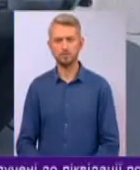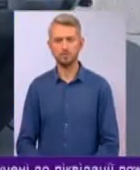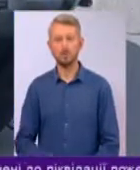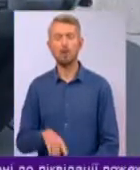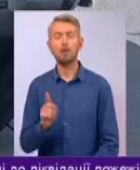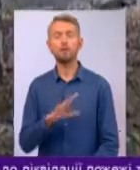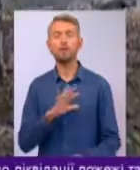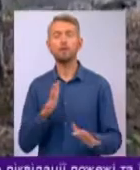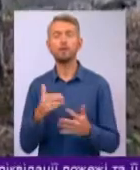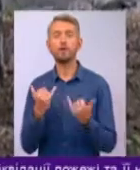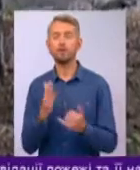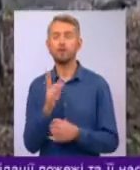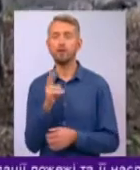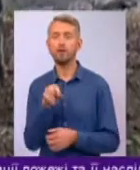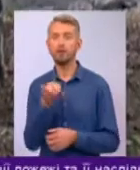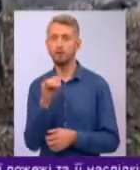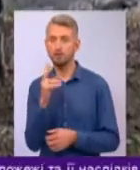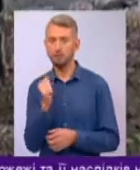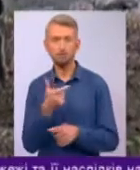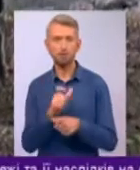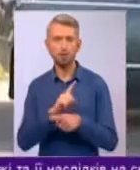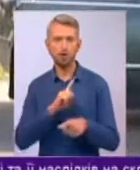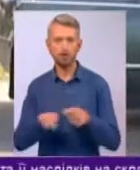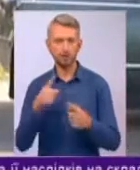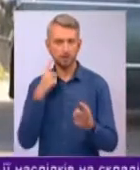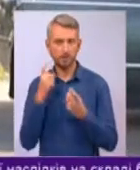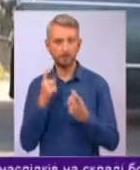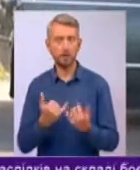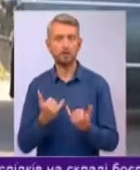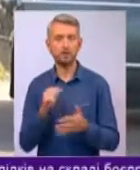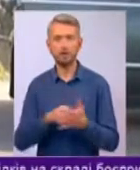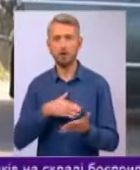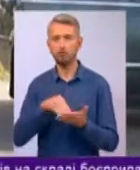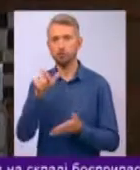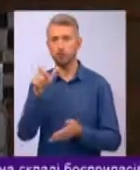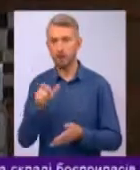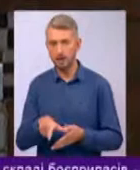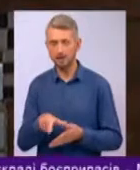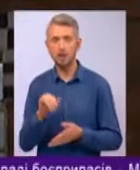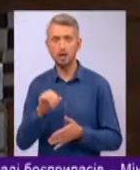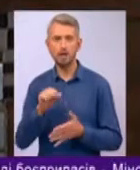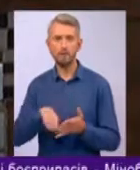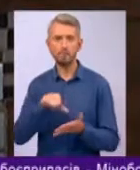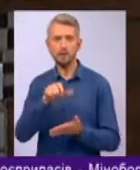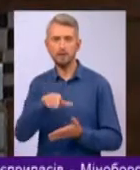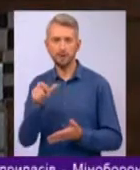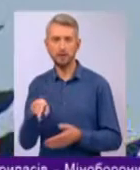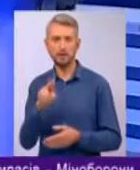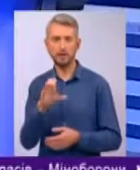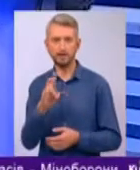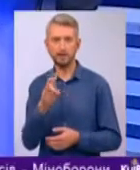Що відбувається нині в Калинівці? Найоперативніша інформація наживо від нашого журналіста Вадима Ярошенка та від представників